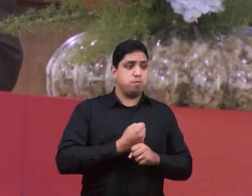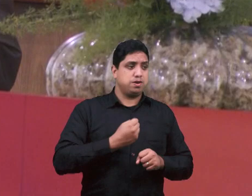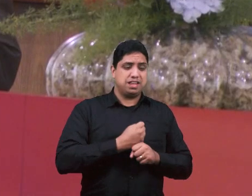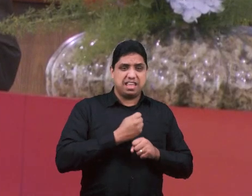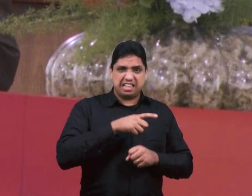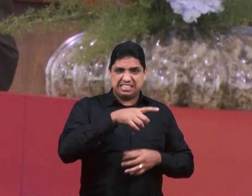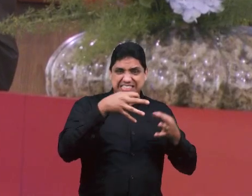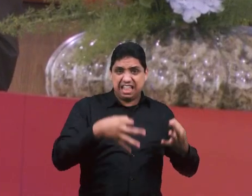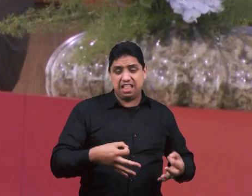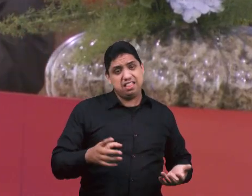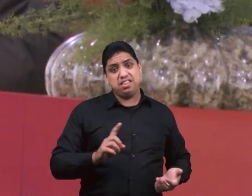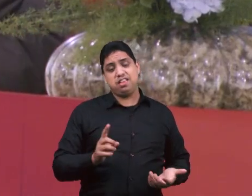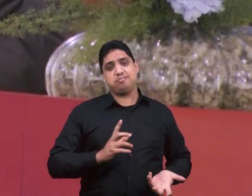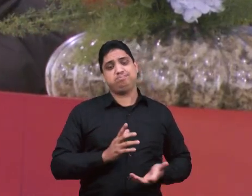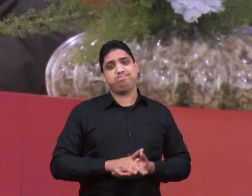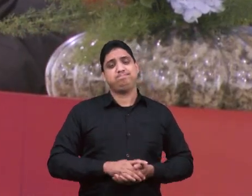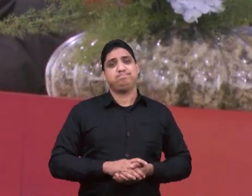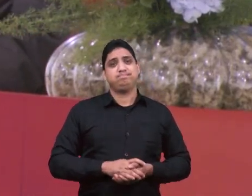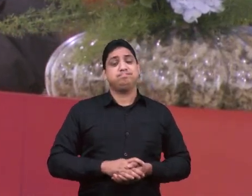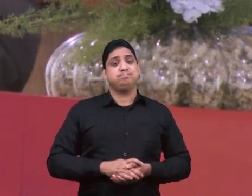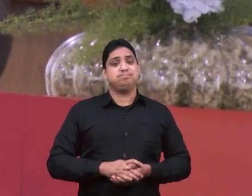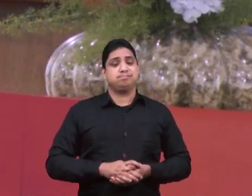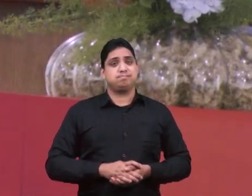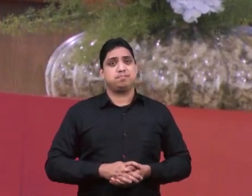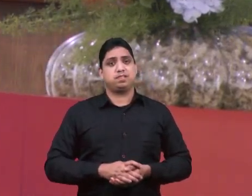cela. Mais de quelle manière les hommes vont